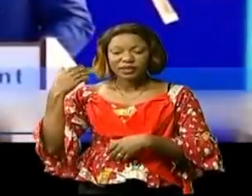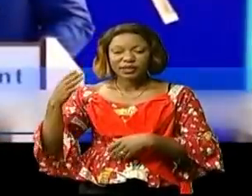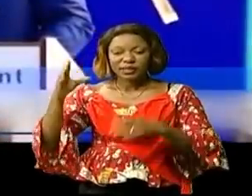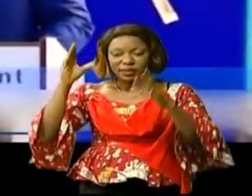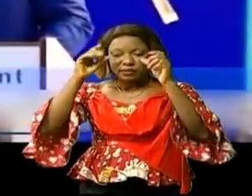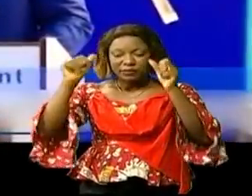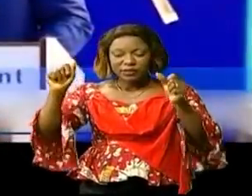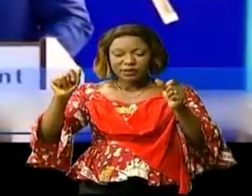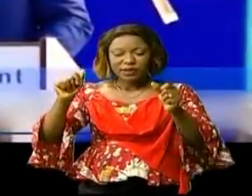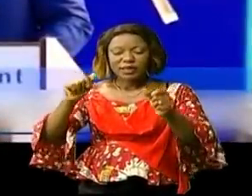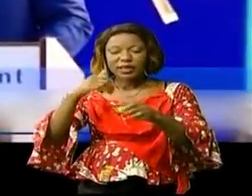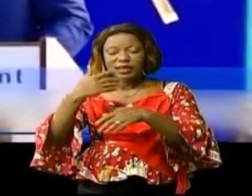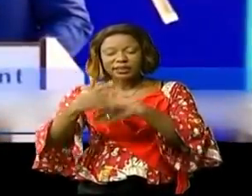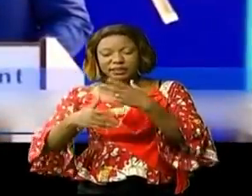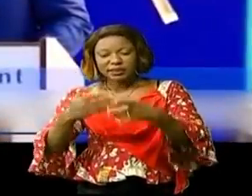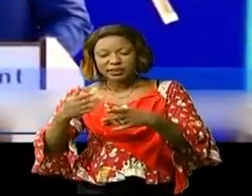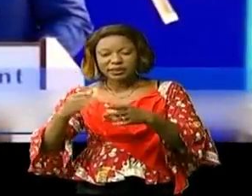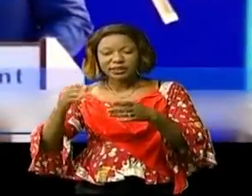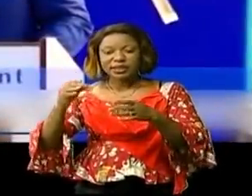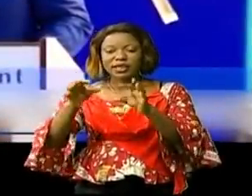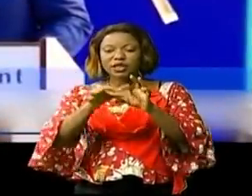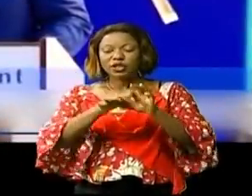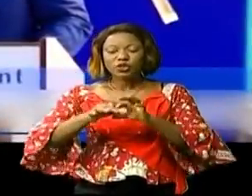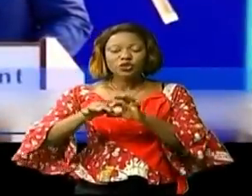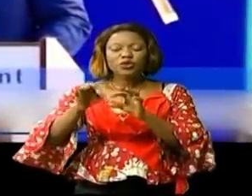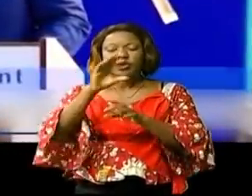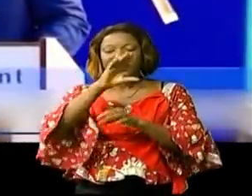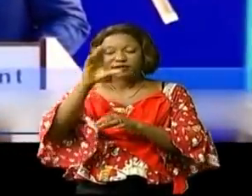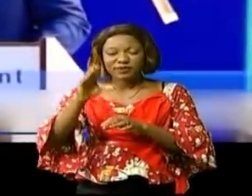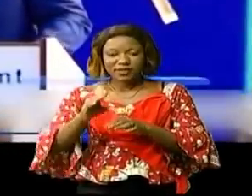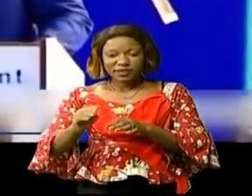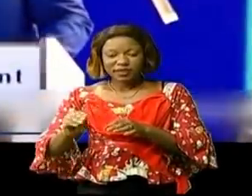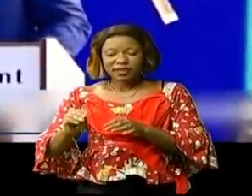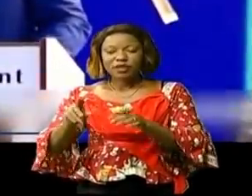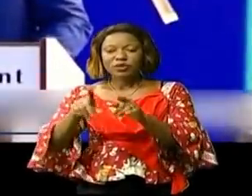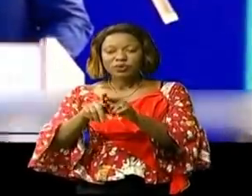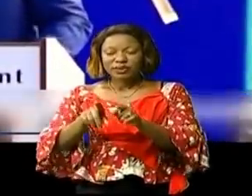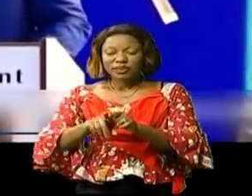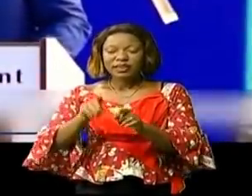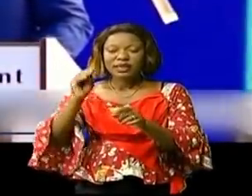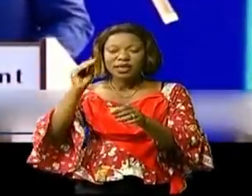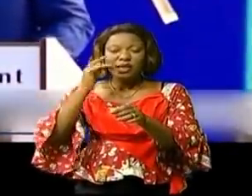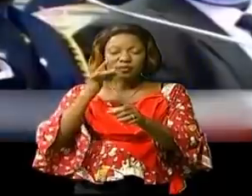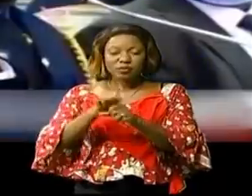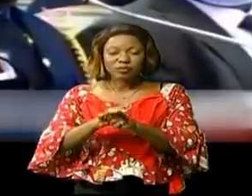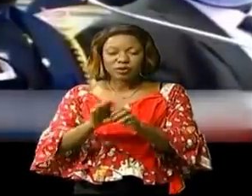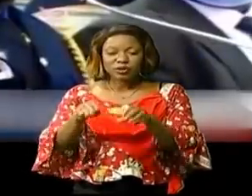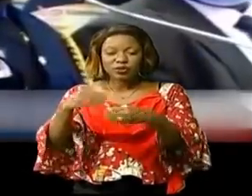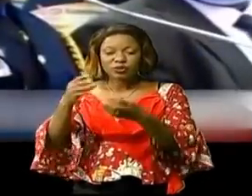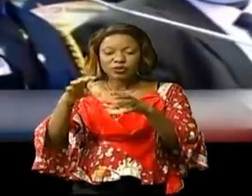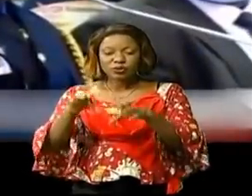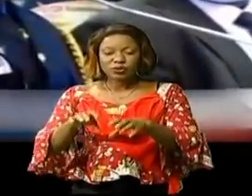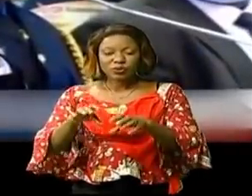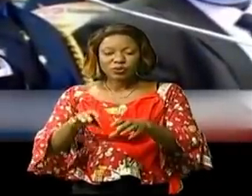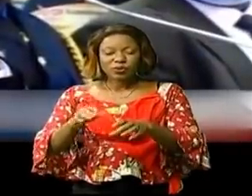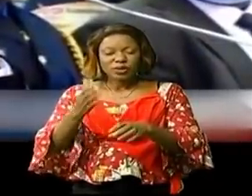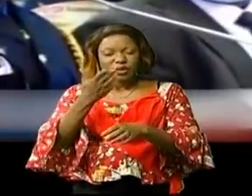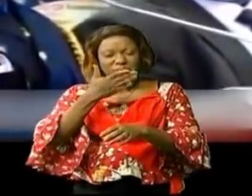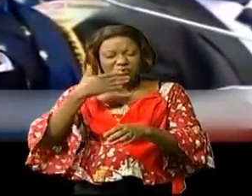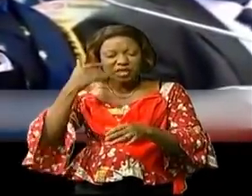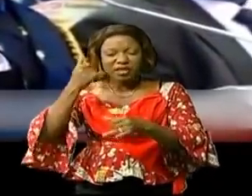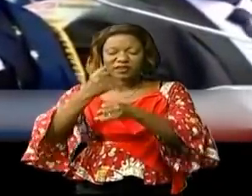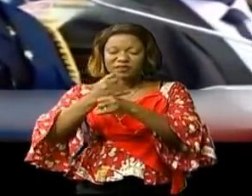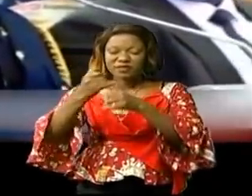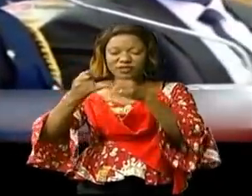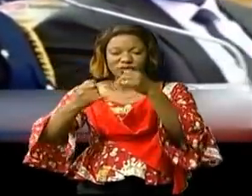en exercice de l'Union africaine Félix-Antoine Tshisekedi Tshilombo, lequel a promis de doter la RDC de meilleures infrastructures permettant